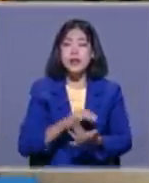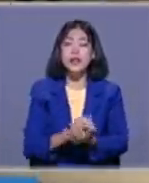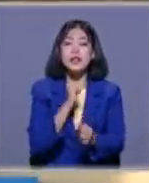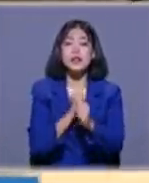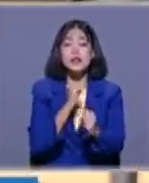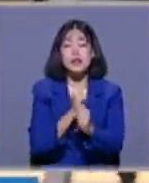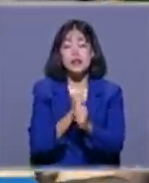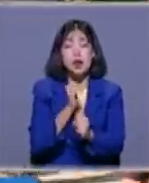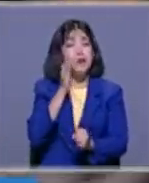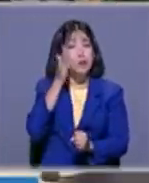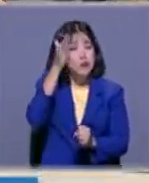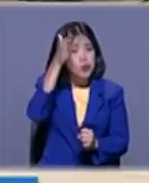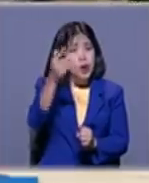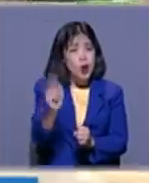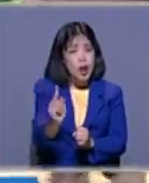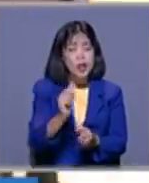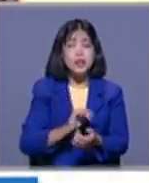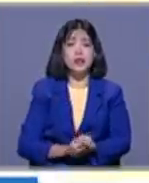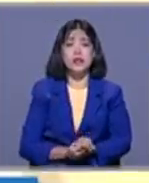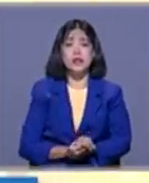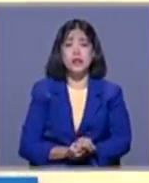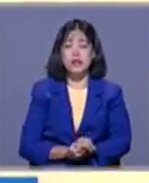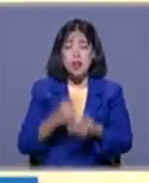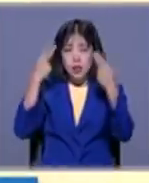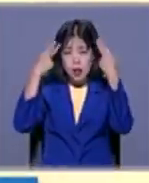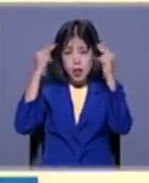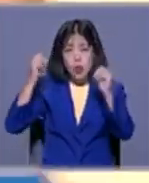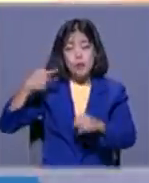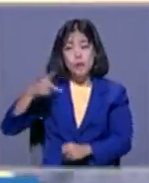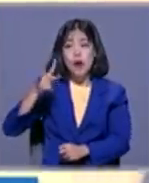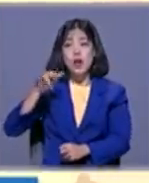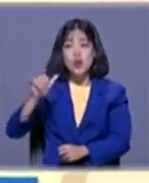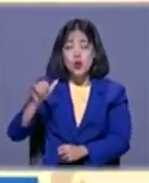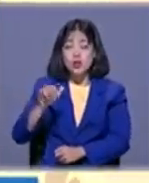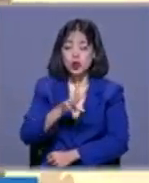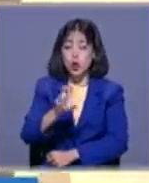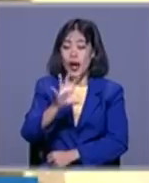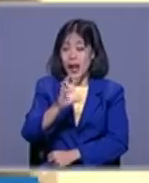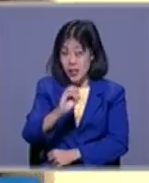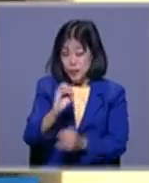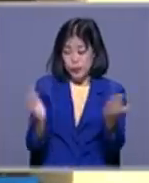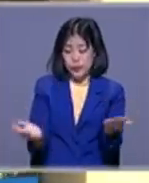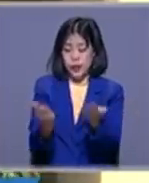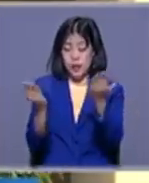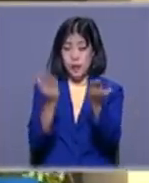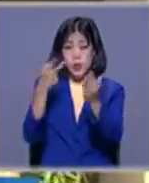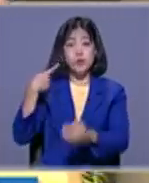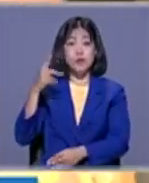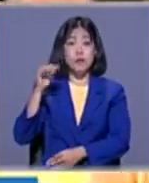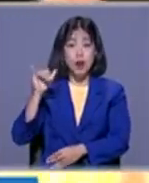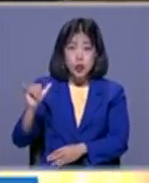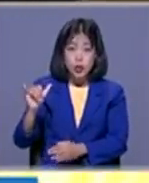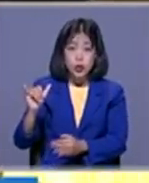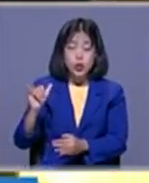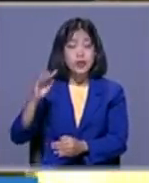งคำถามต่อไปได้อีกเยอะว่าการจะให้พลเอกประยุทธ์เป็นนายก250สว.หนุนพลเอกประยุทธ์และมีการให้วุฒิส